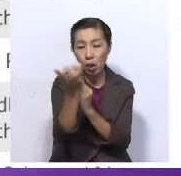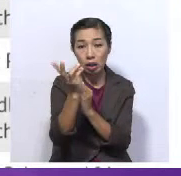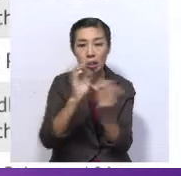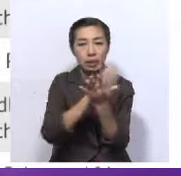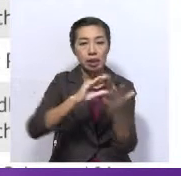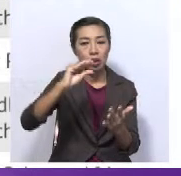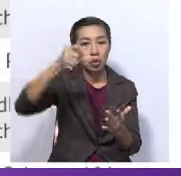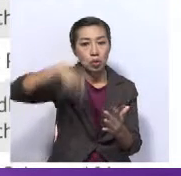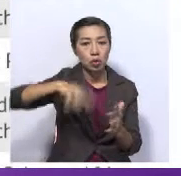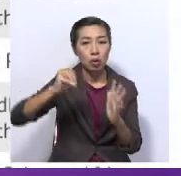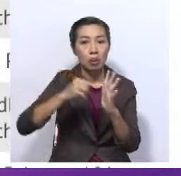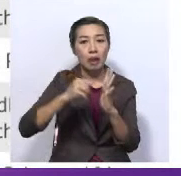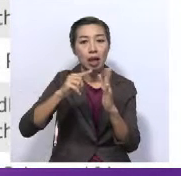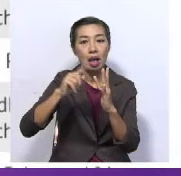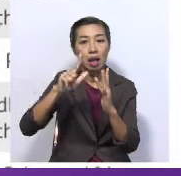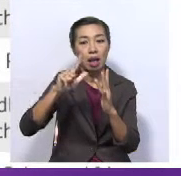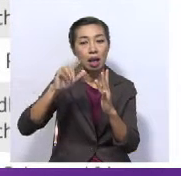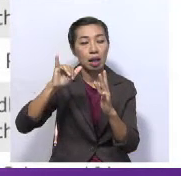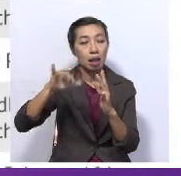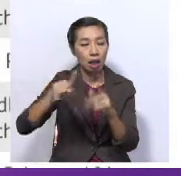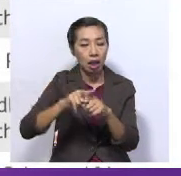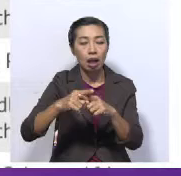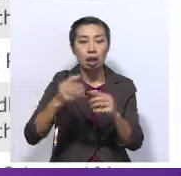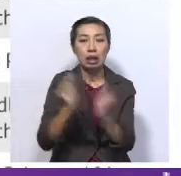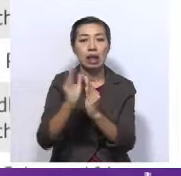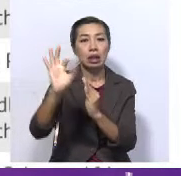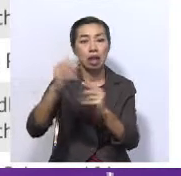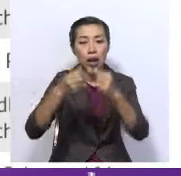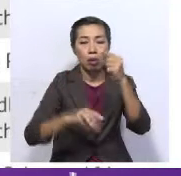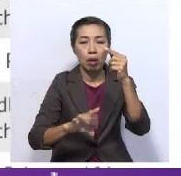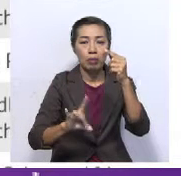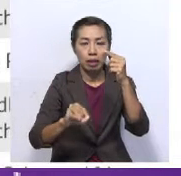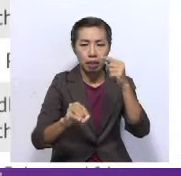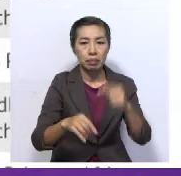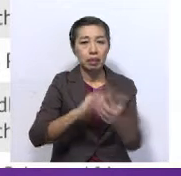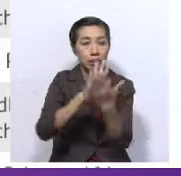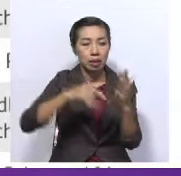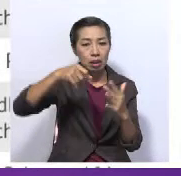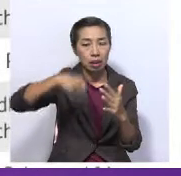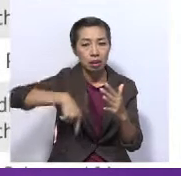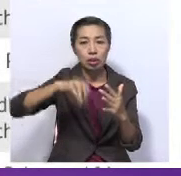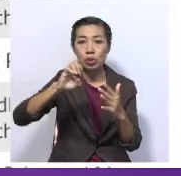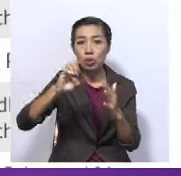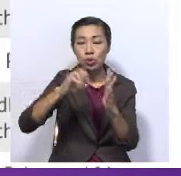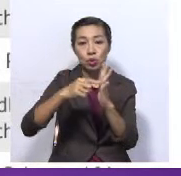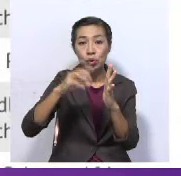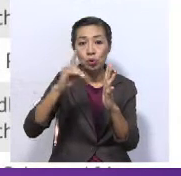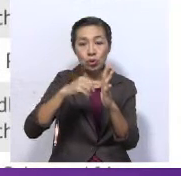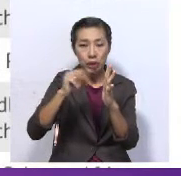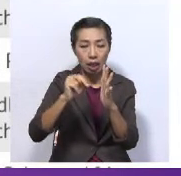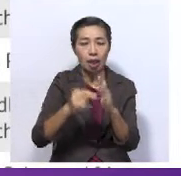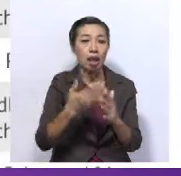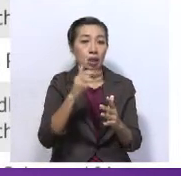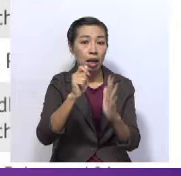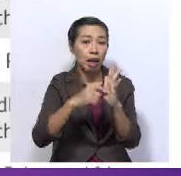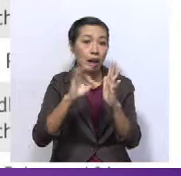มาเลียนะคะมีอยู่9คะแนนอยู่ลำดับที่180ซูดานมี12คะแนนซีเรีย14คะแนนอัฟกานิสถา